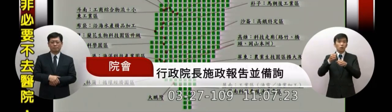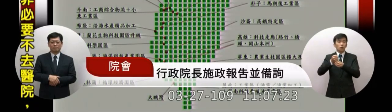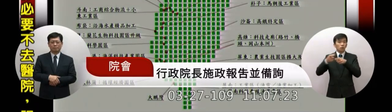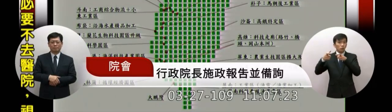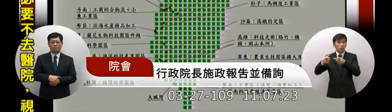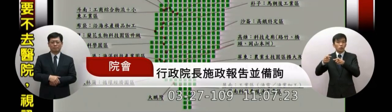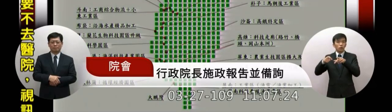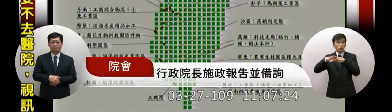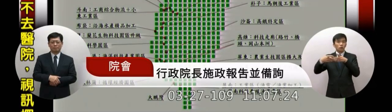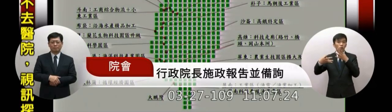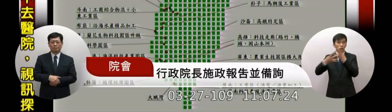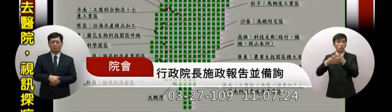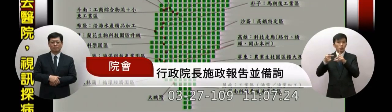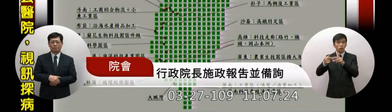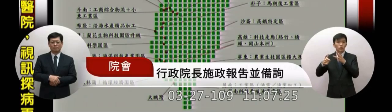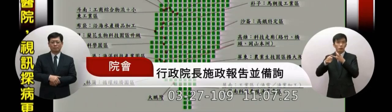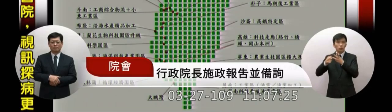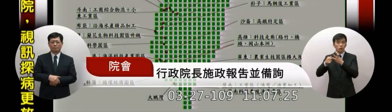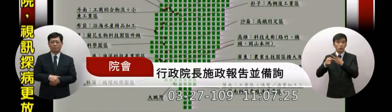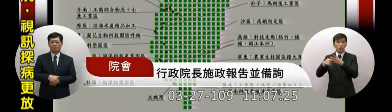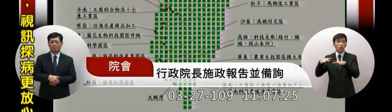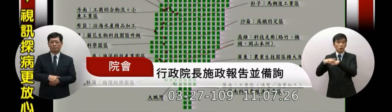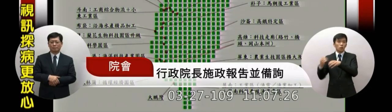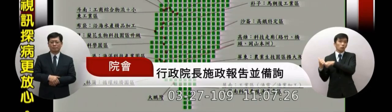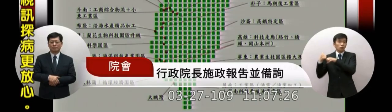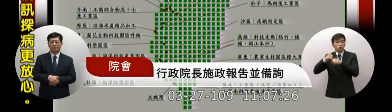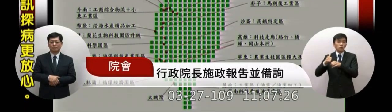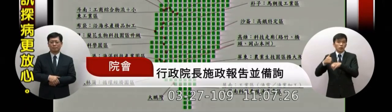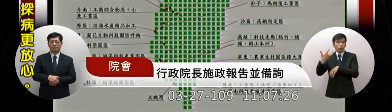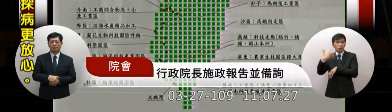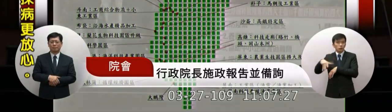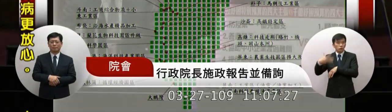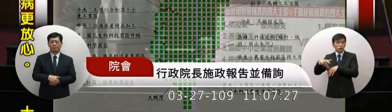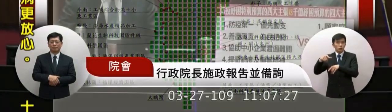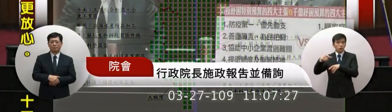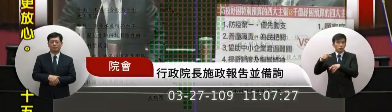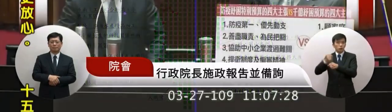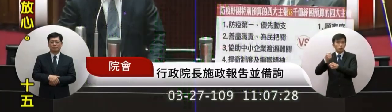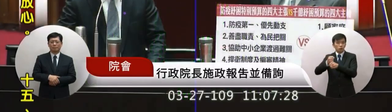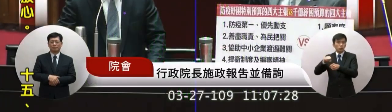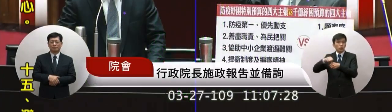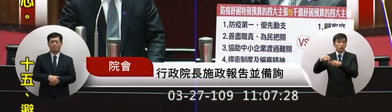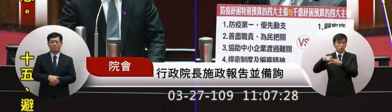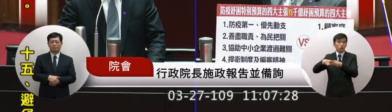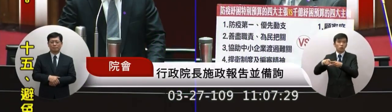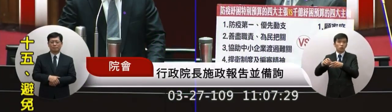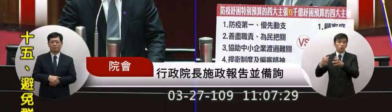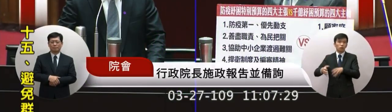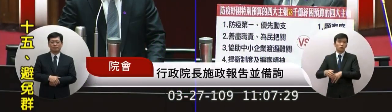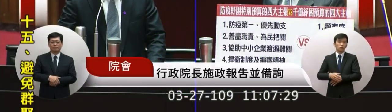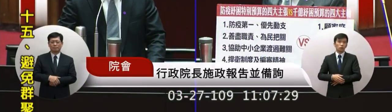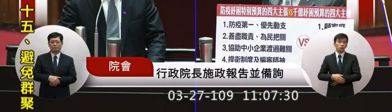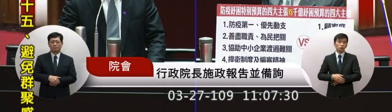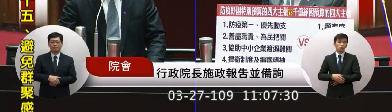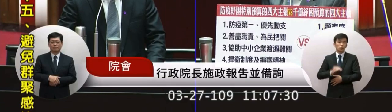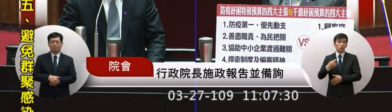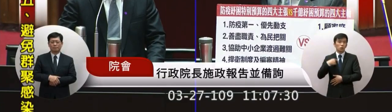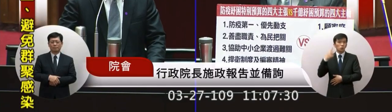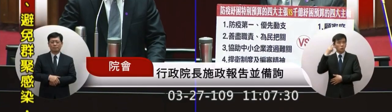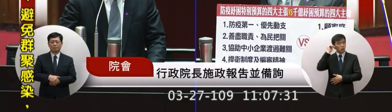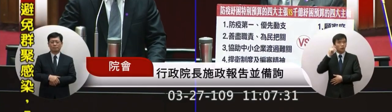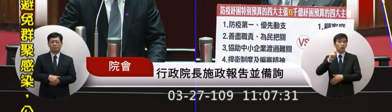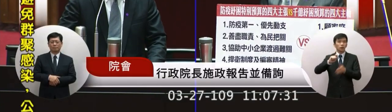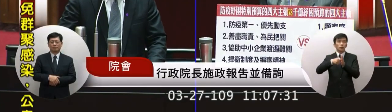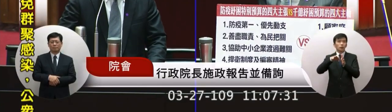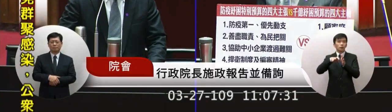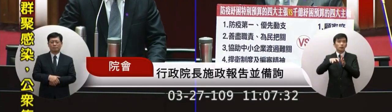布袋的水产的加工嘛，吼、哦。但是对本身来讲，我感觉嘉义县市事实